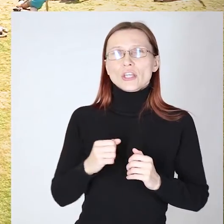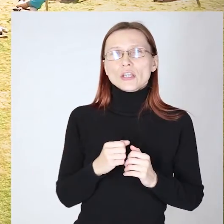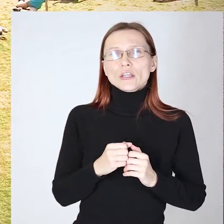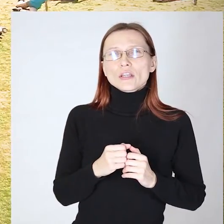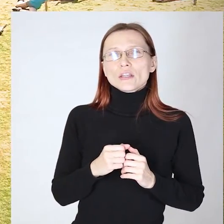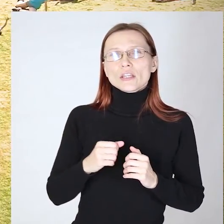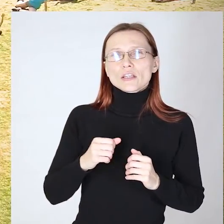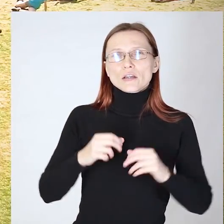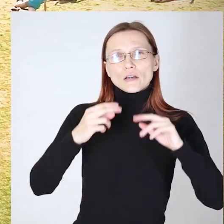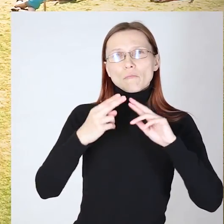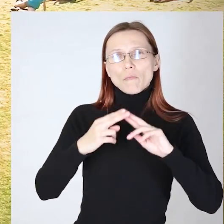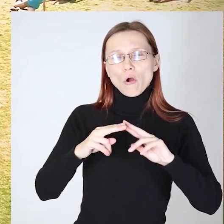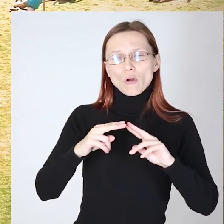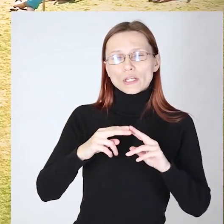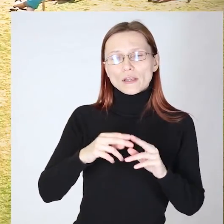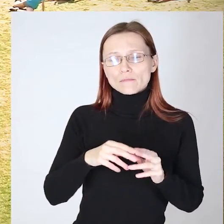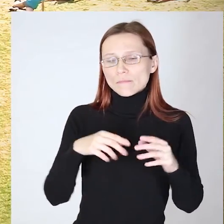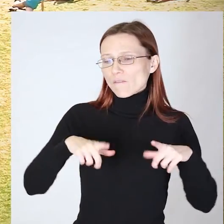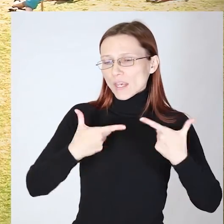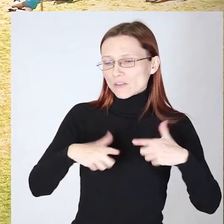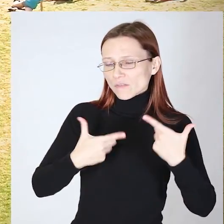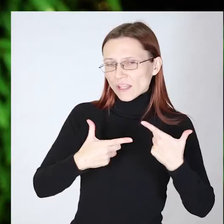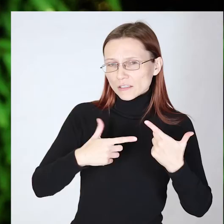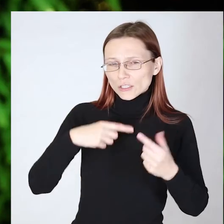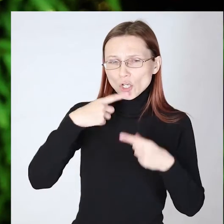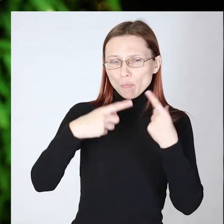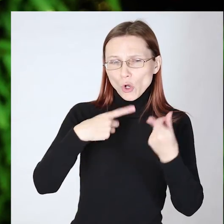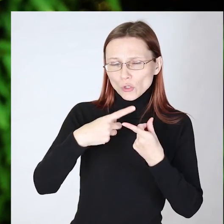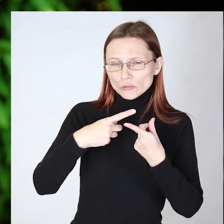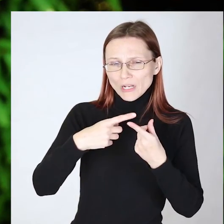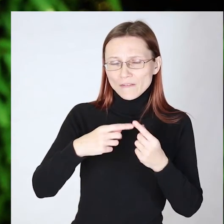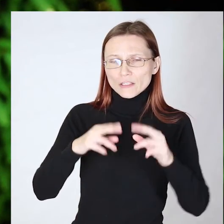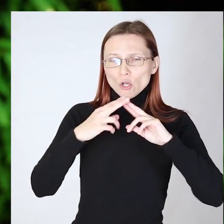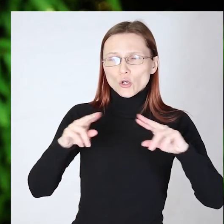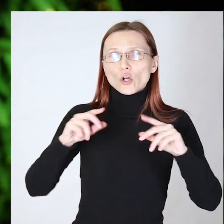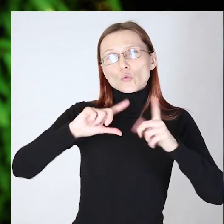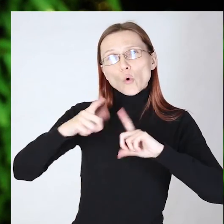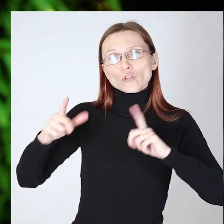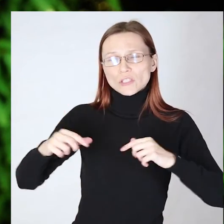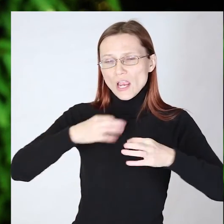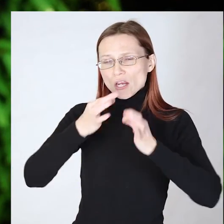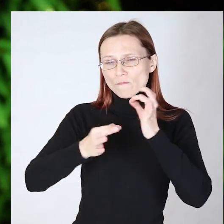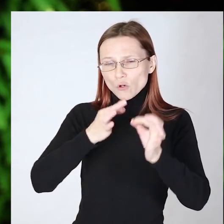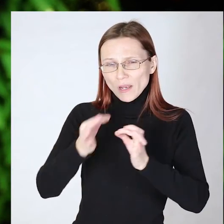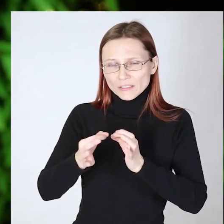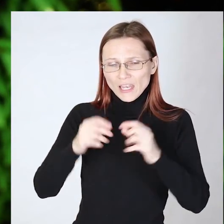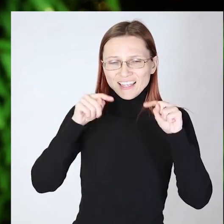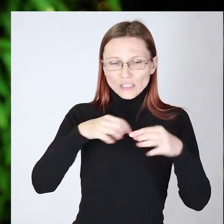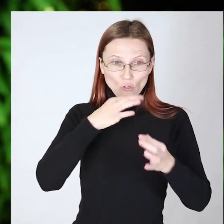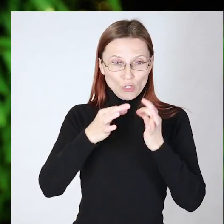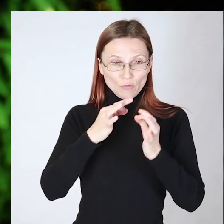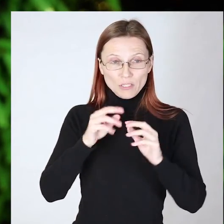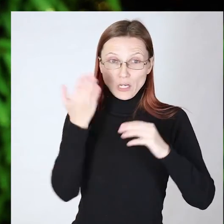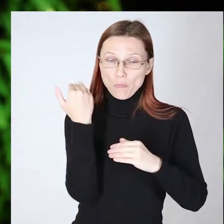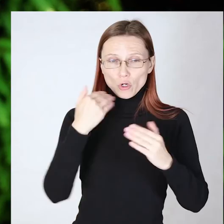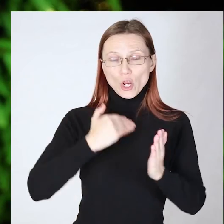opäť sa mohli naučiť o rôznych rastlinách rôzne informácie. Tie informácie opäť boli